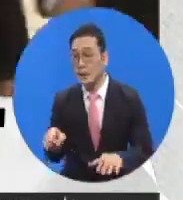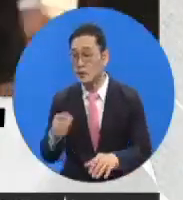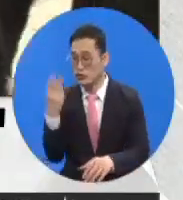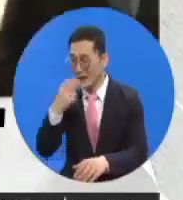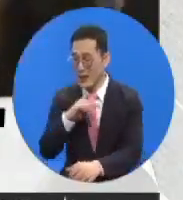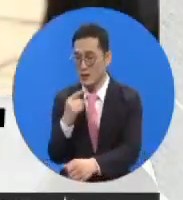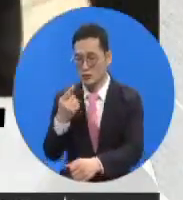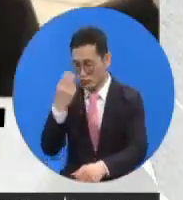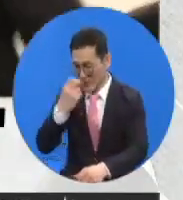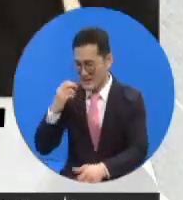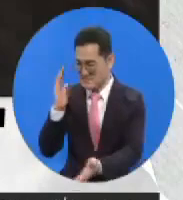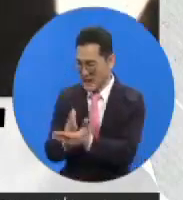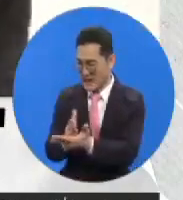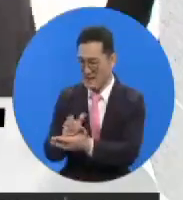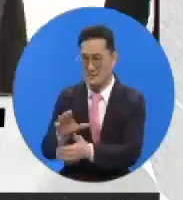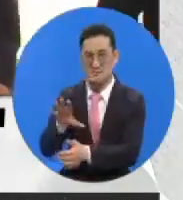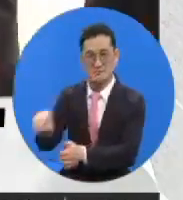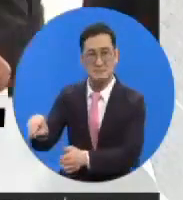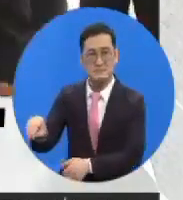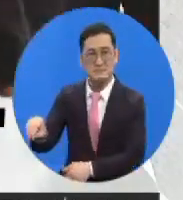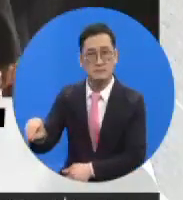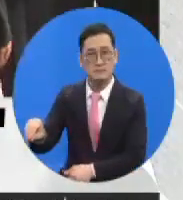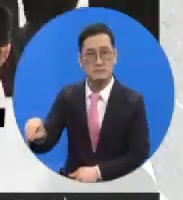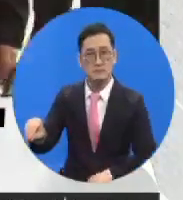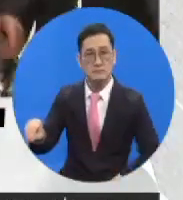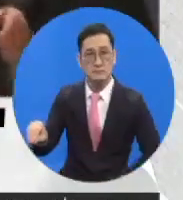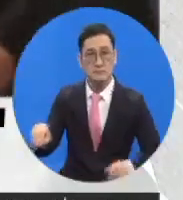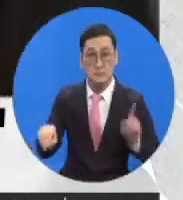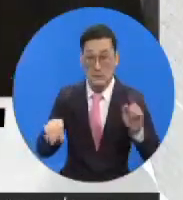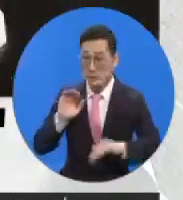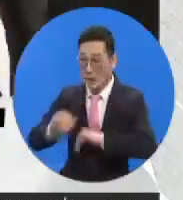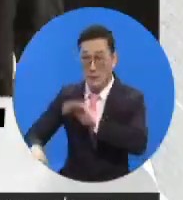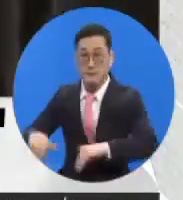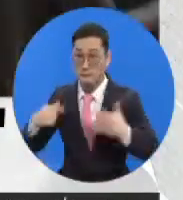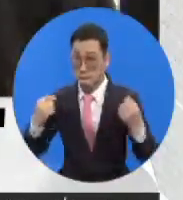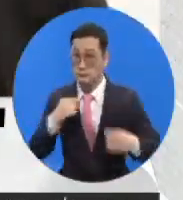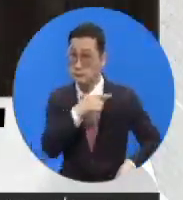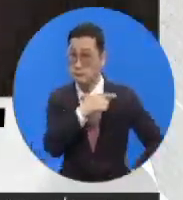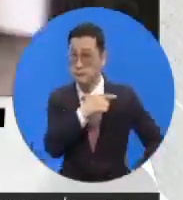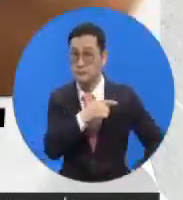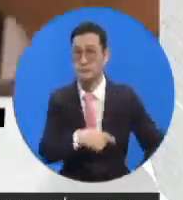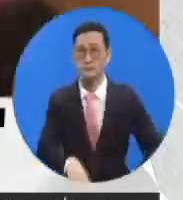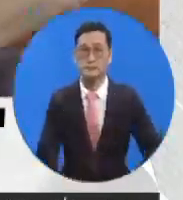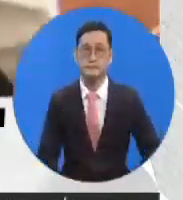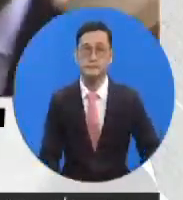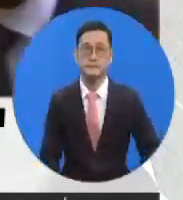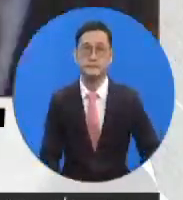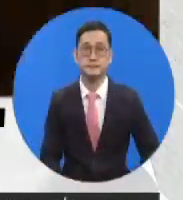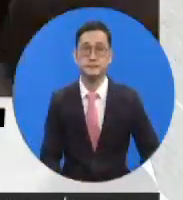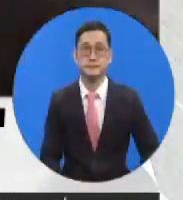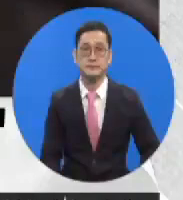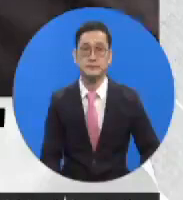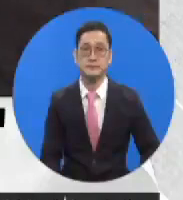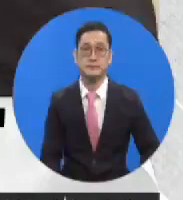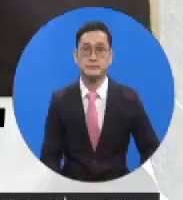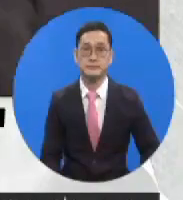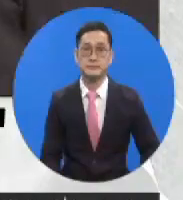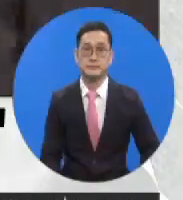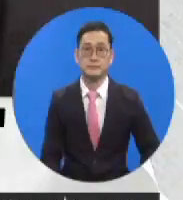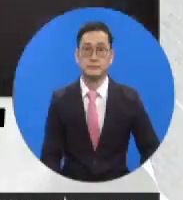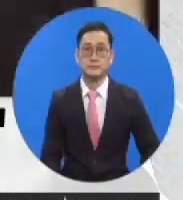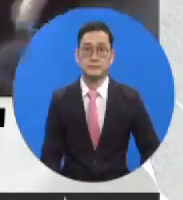같은 걸 보면 어떻게 보면 법무장관이 직접적 개입을 하는 것처럼 이렇게 보일 수밖에 없는데 네. 지금